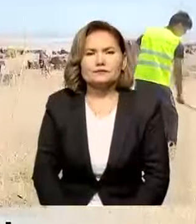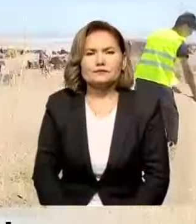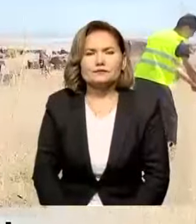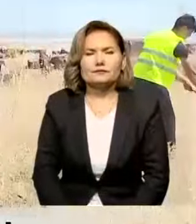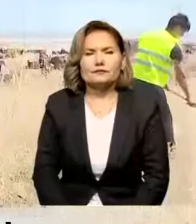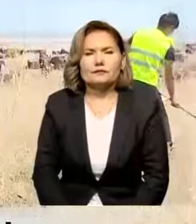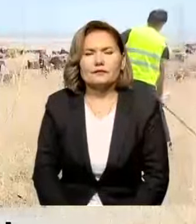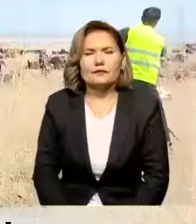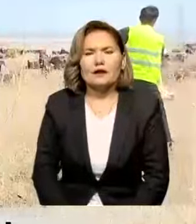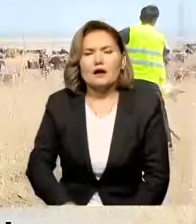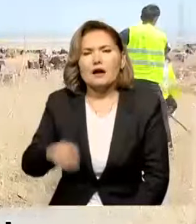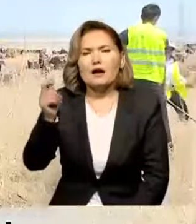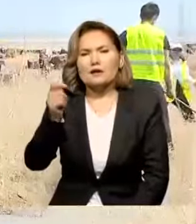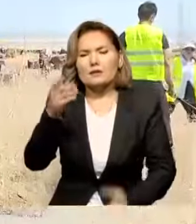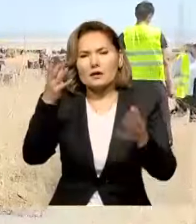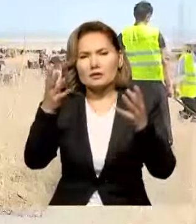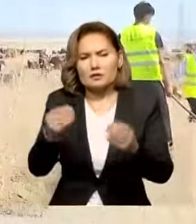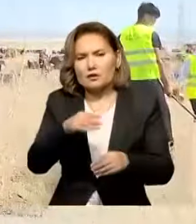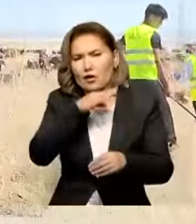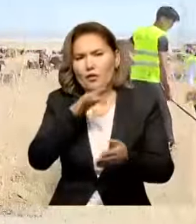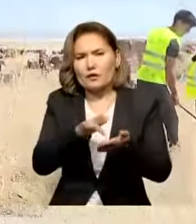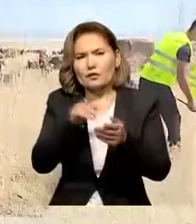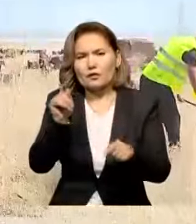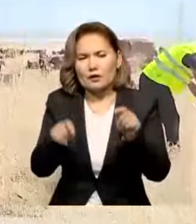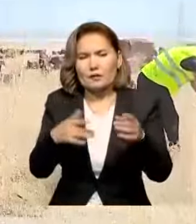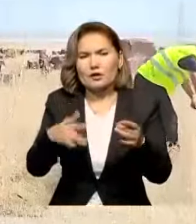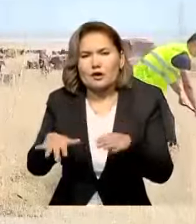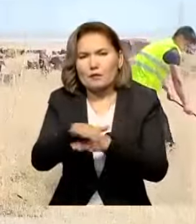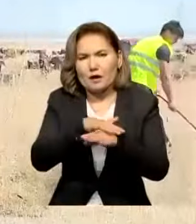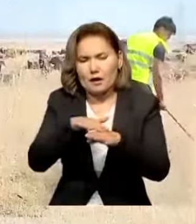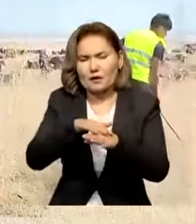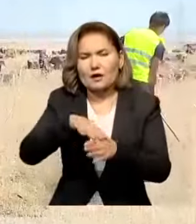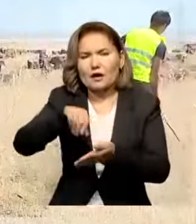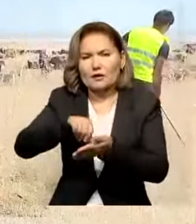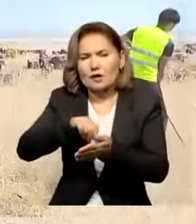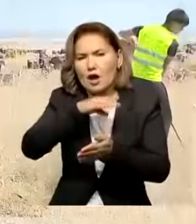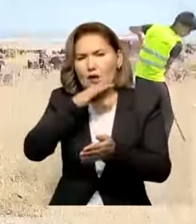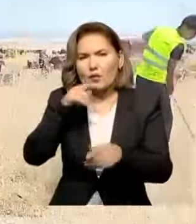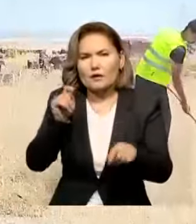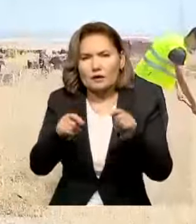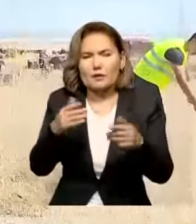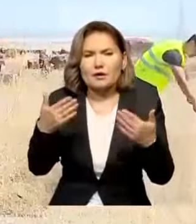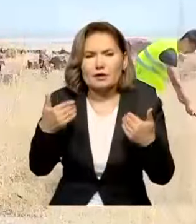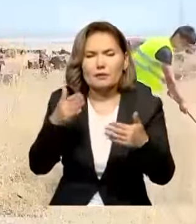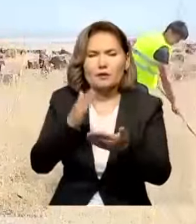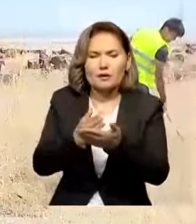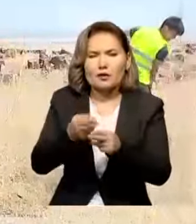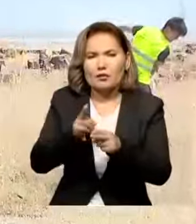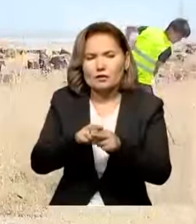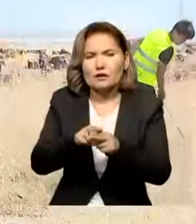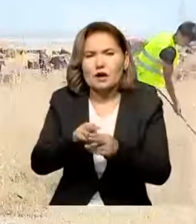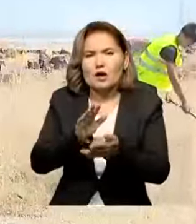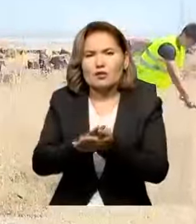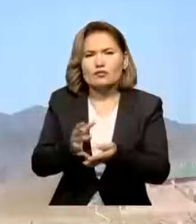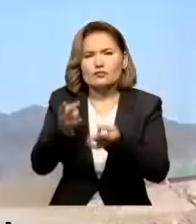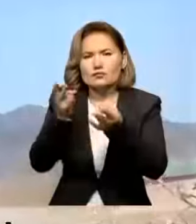Демалыс күндері демалушылар өте көп. Тек қана аса жамбылдан тұрғындар емес, Тараз қаласында азаматтар келіп демалады. Солар кетер кезінде